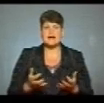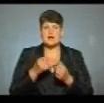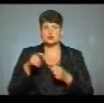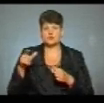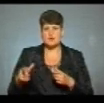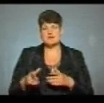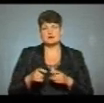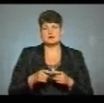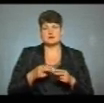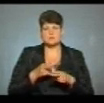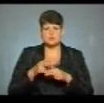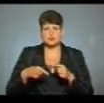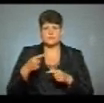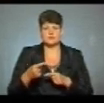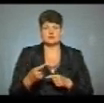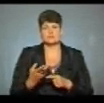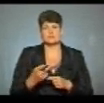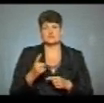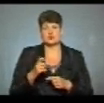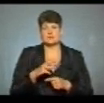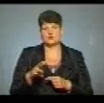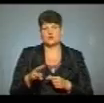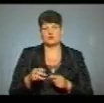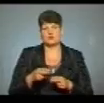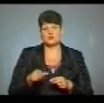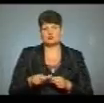долали 100-метрову смугу з перешкодами.